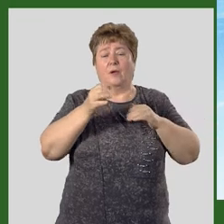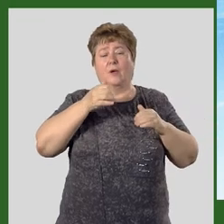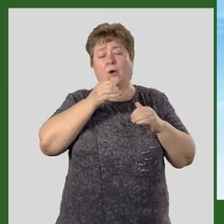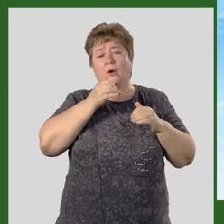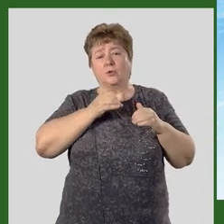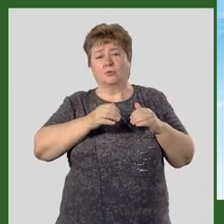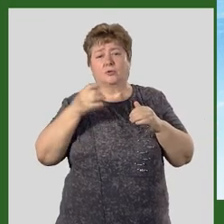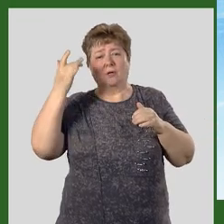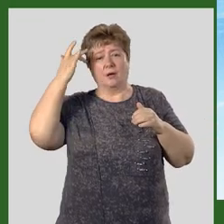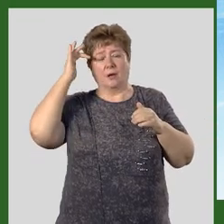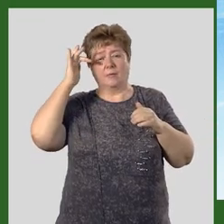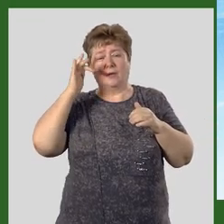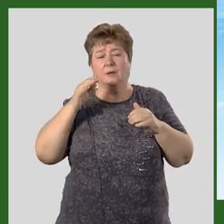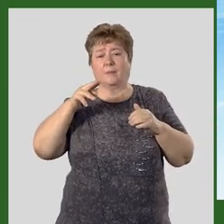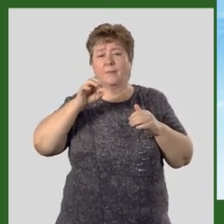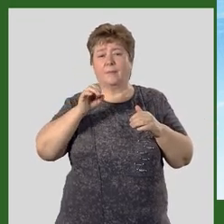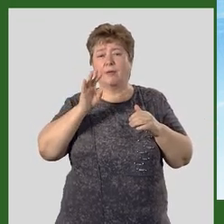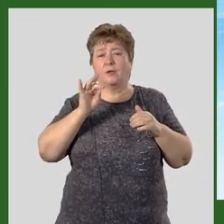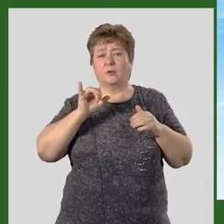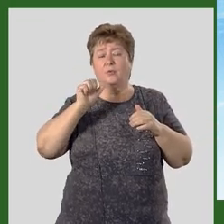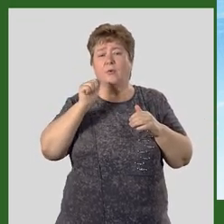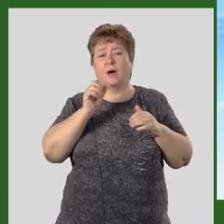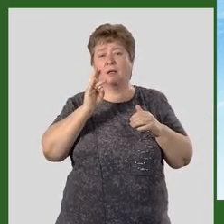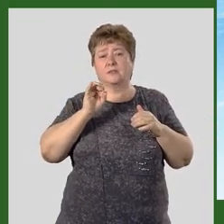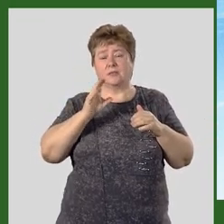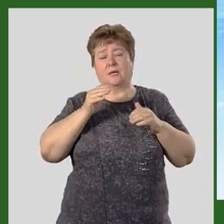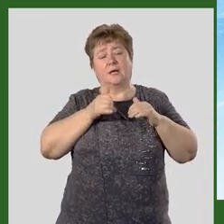Южной Америки, перуанское течение.